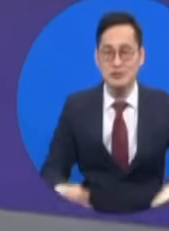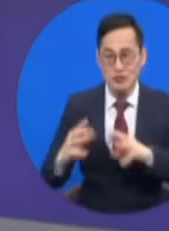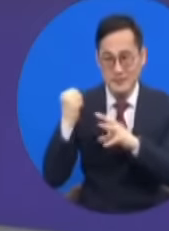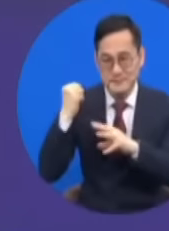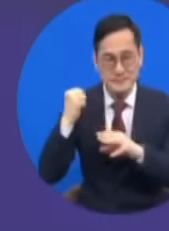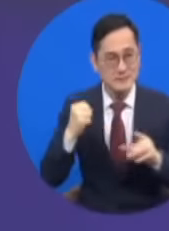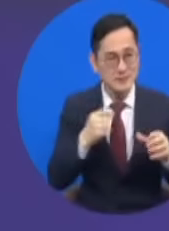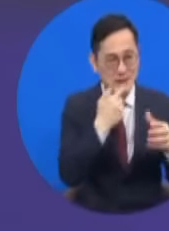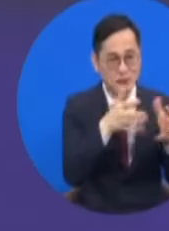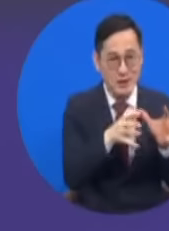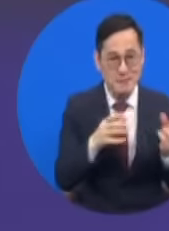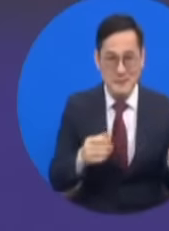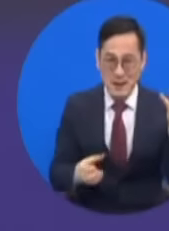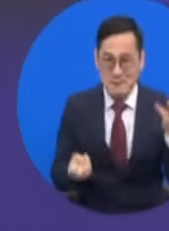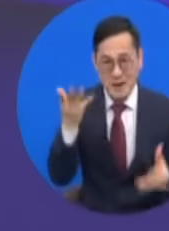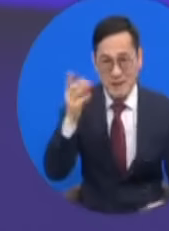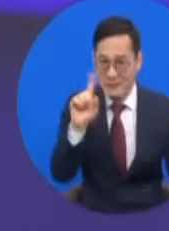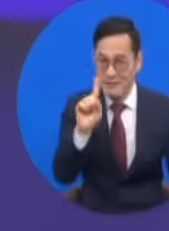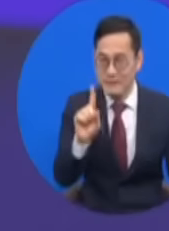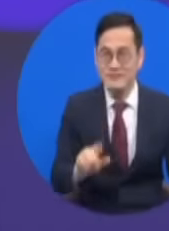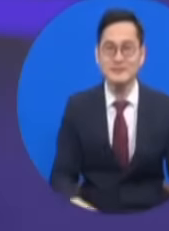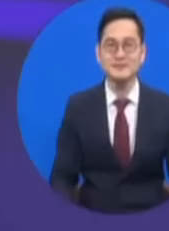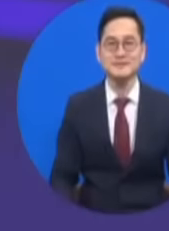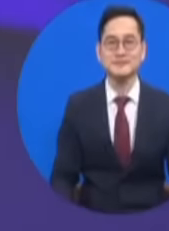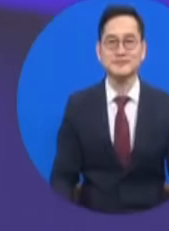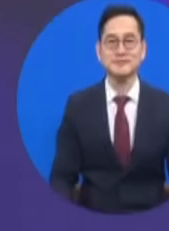생각하십니까? 지금까지 신문 읽어준 남자였습니다.